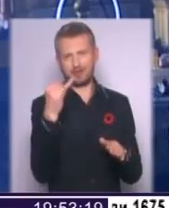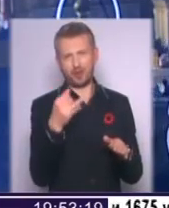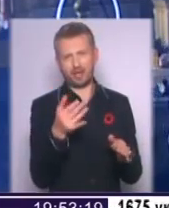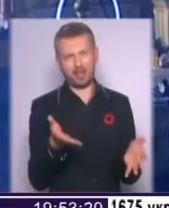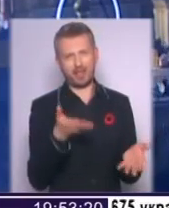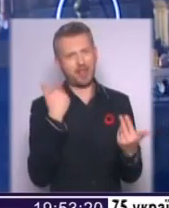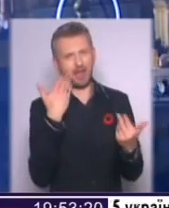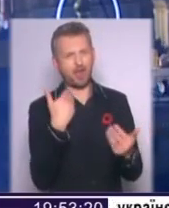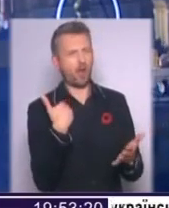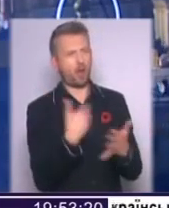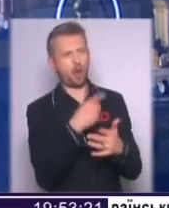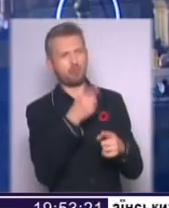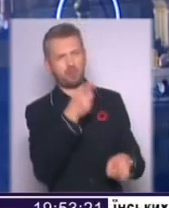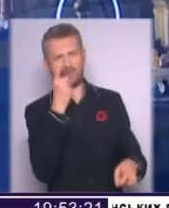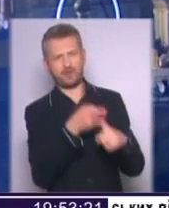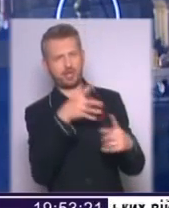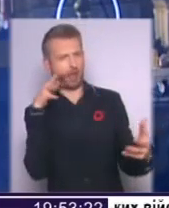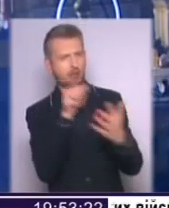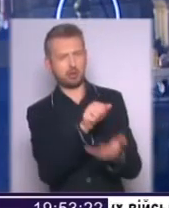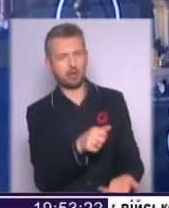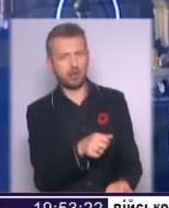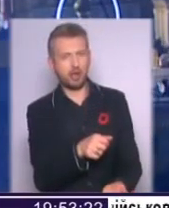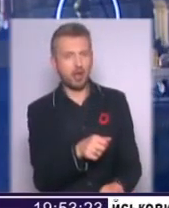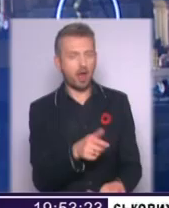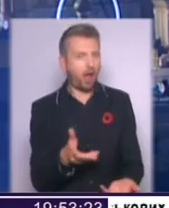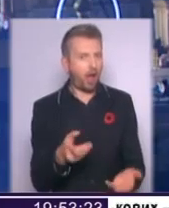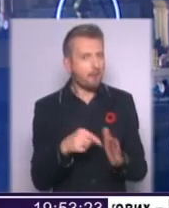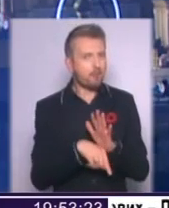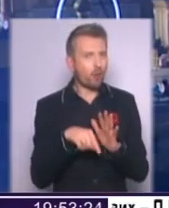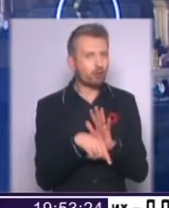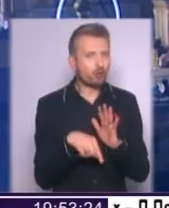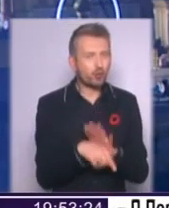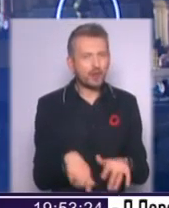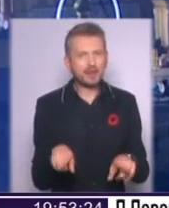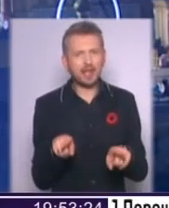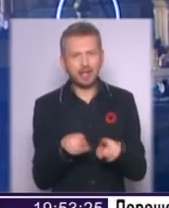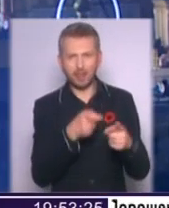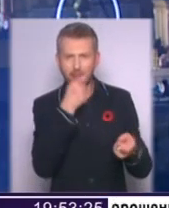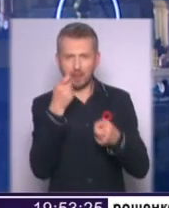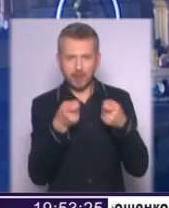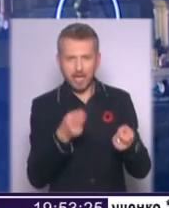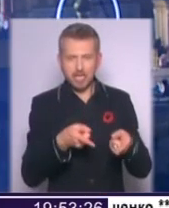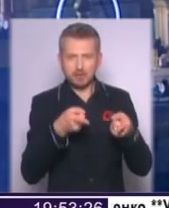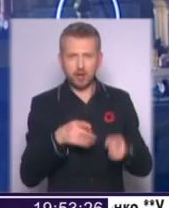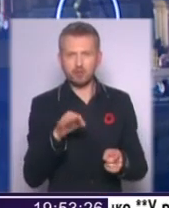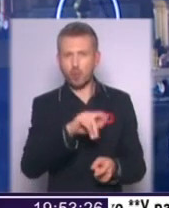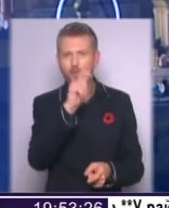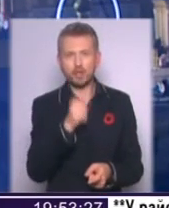там фріцам врізали. А от по суті, знаєте, таких всіх речей справжніх про